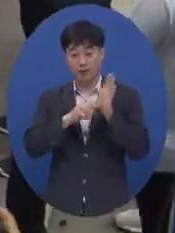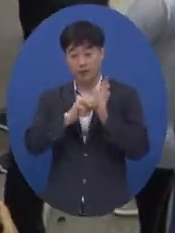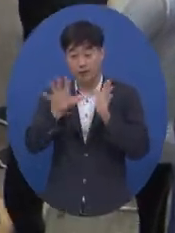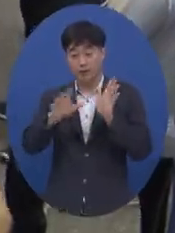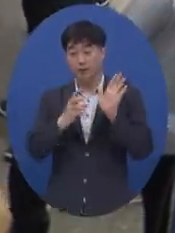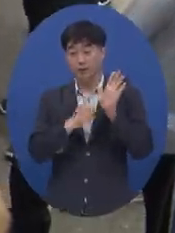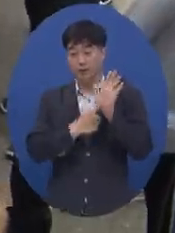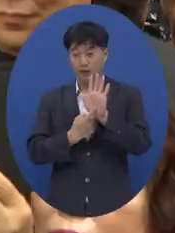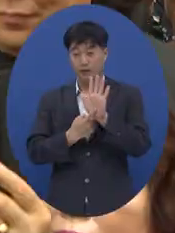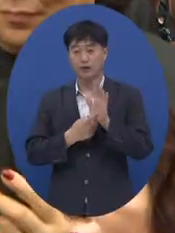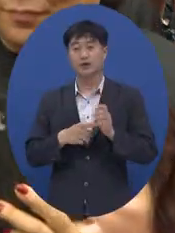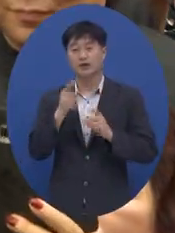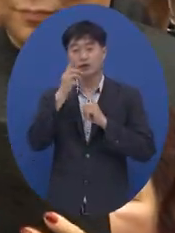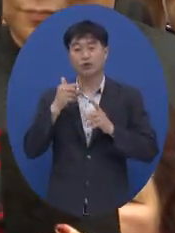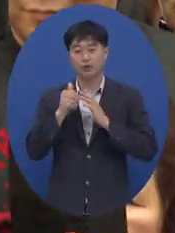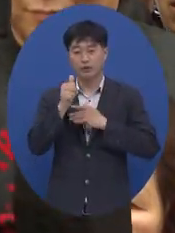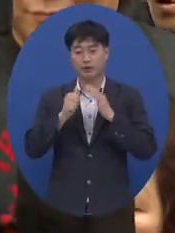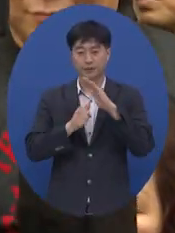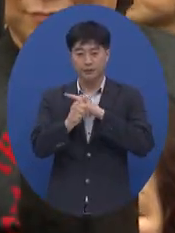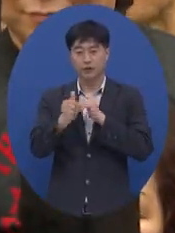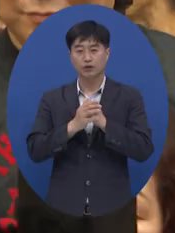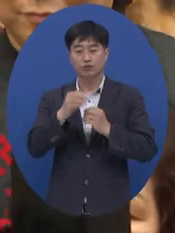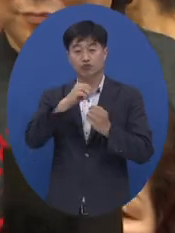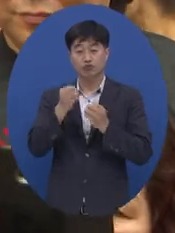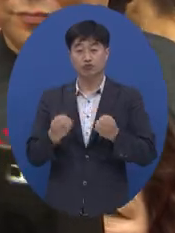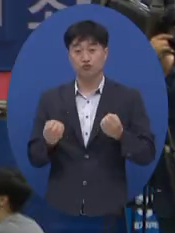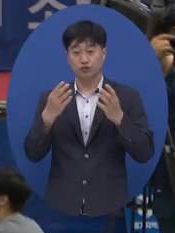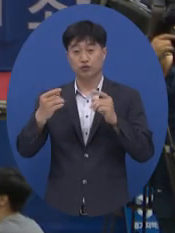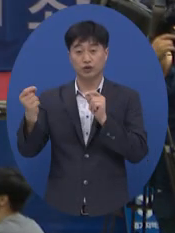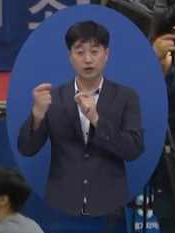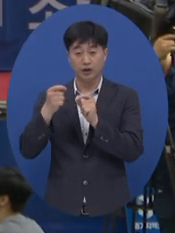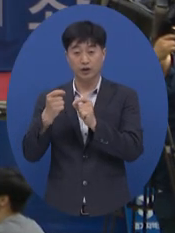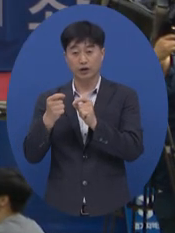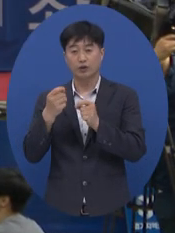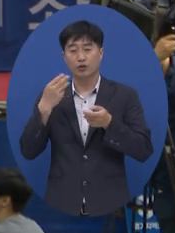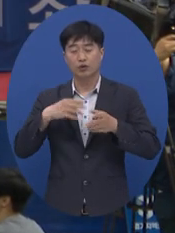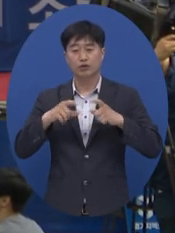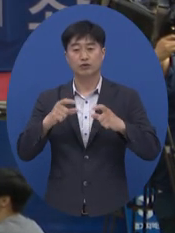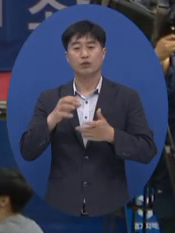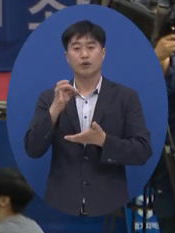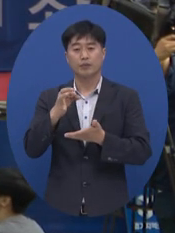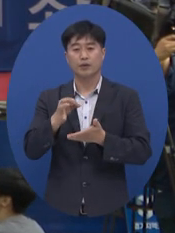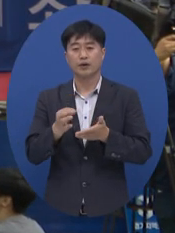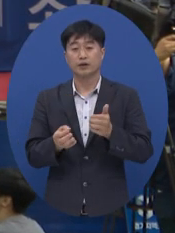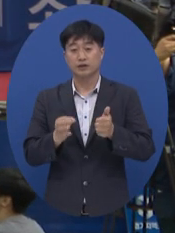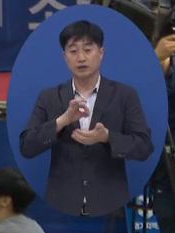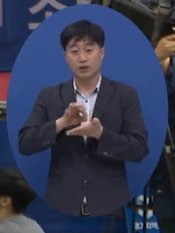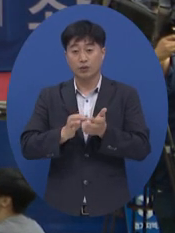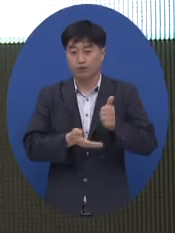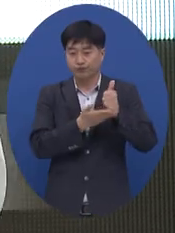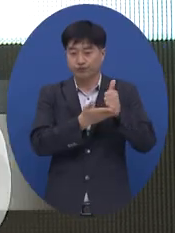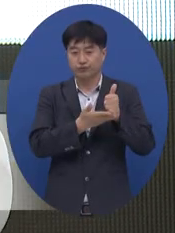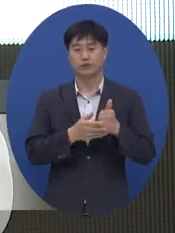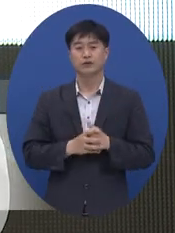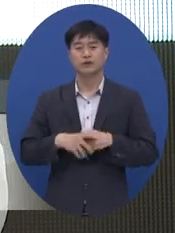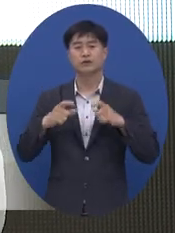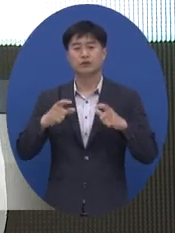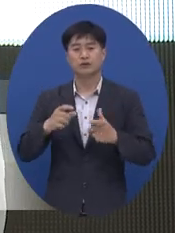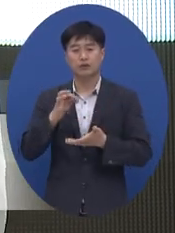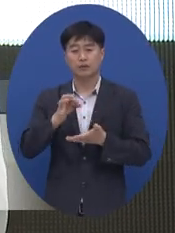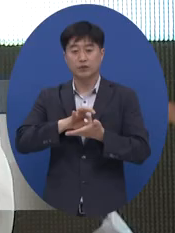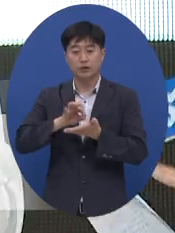등장한 이재명 경기도지사. 추석을 앞두고 경기 지역 화폐 사용을 독려하기 위해서입니다. 지역 화폐를